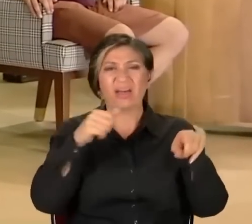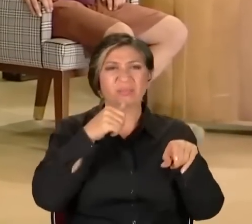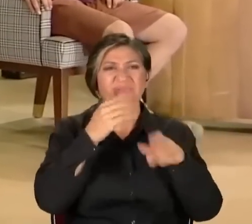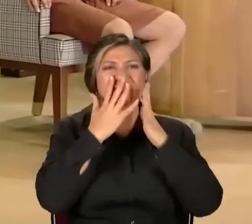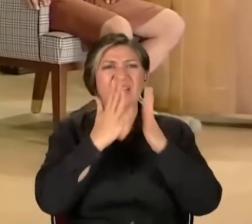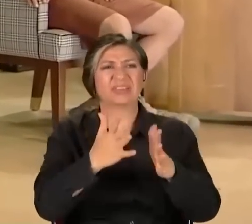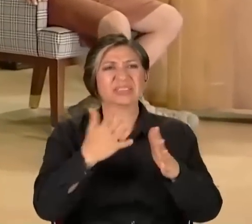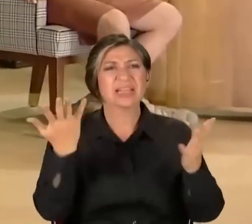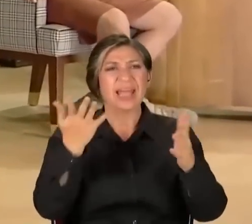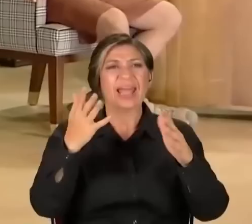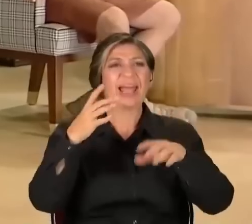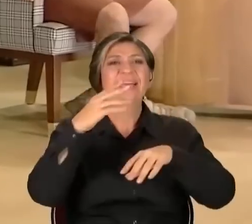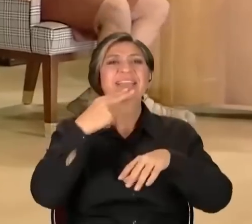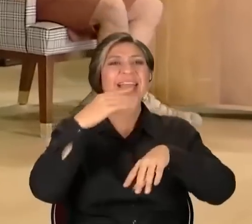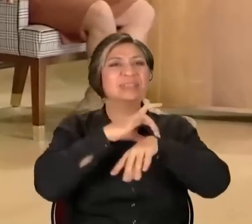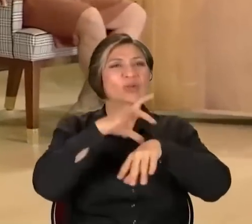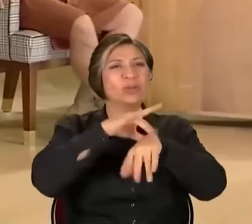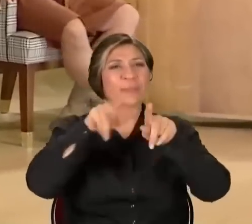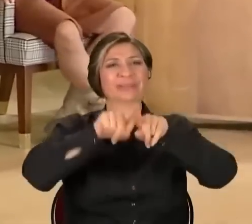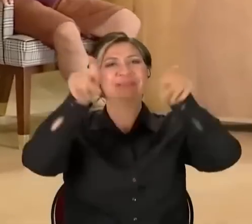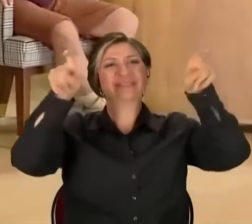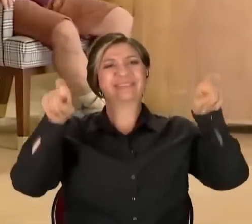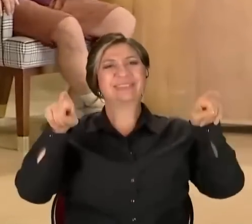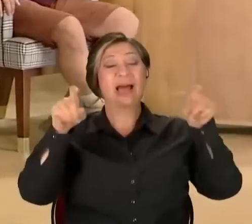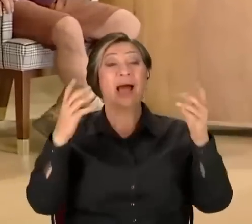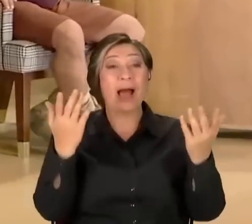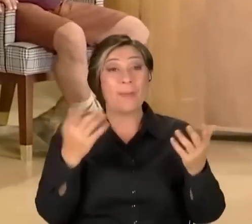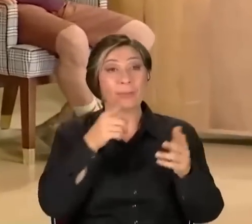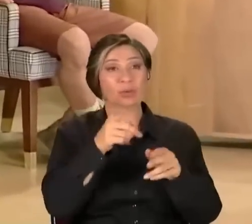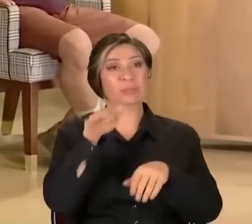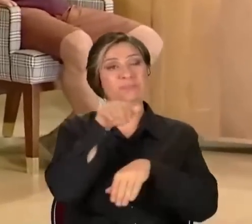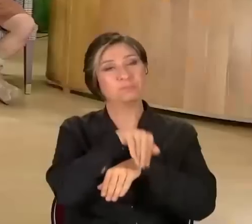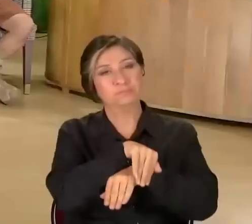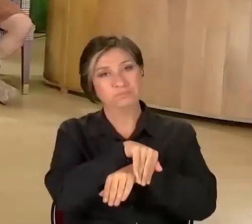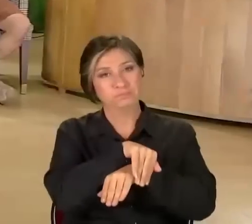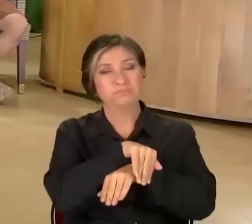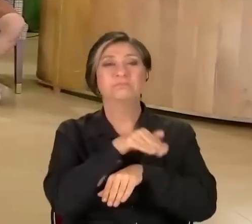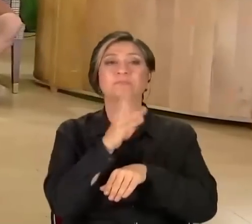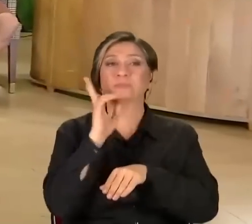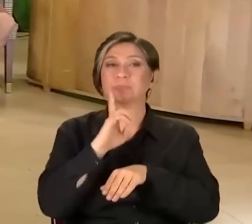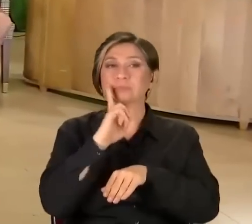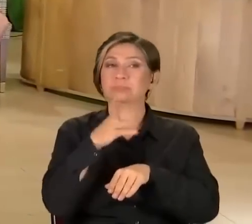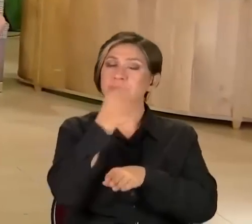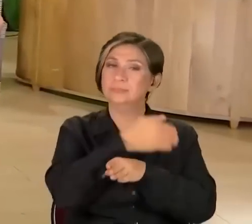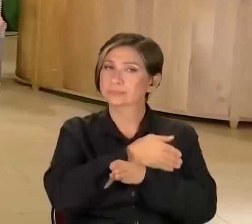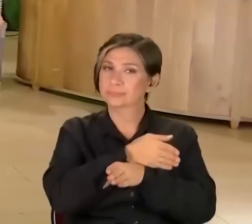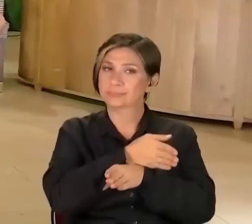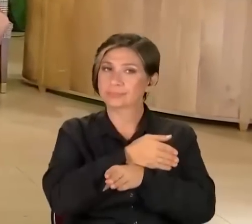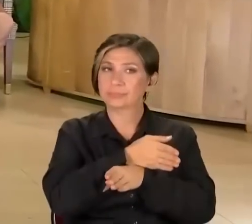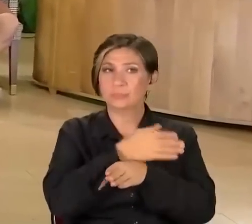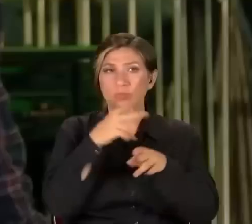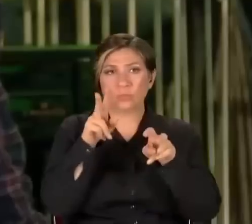böyle jinekolojide gibi yani Şöyle oturmuşumdur mesela işte